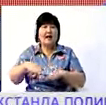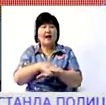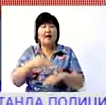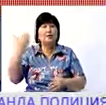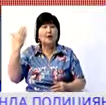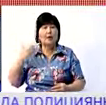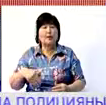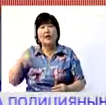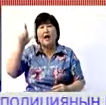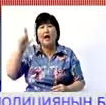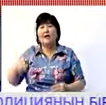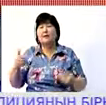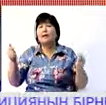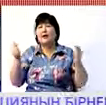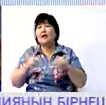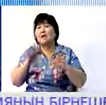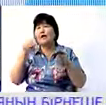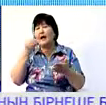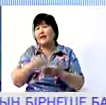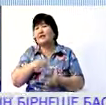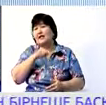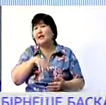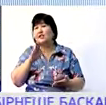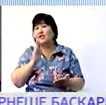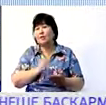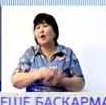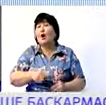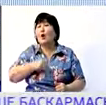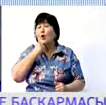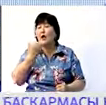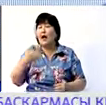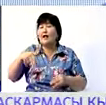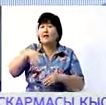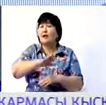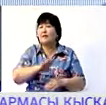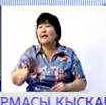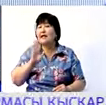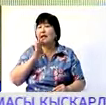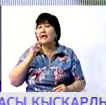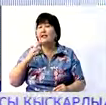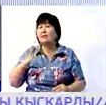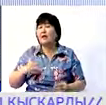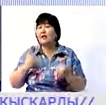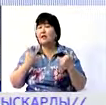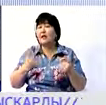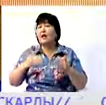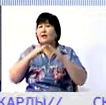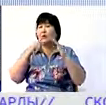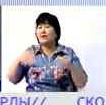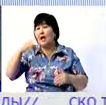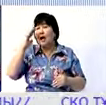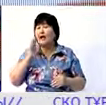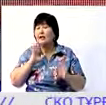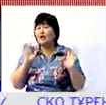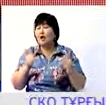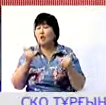бойында адамзат баласына тән барлық асыл қасиеттер бар. Үлкеннің алдын кесіп өтпеу, қыз баланы сыйлау, қара шаңырақта ата-ананы бағып